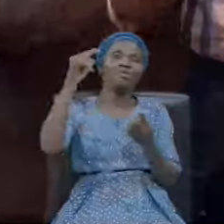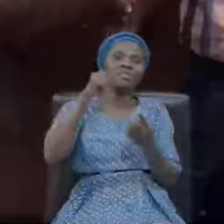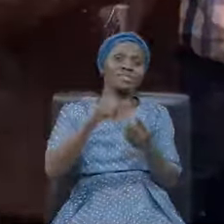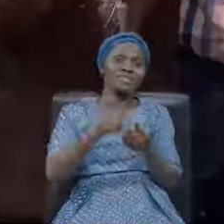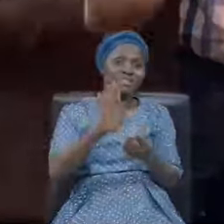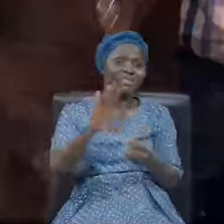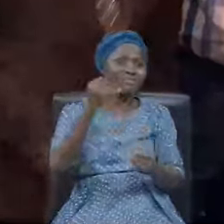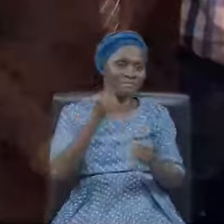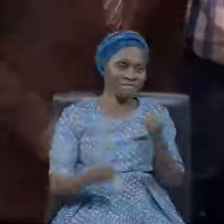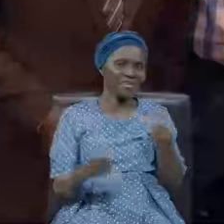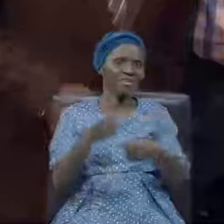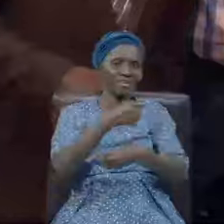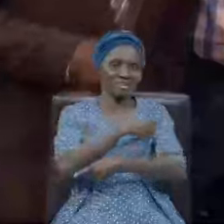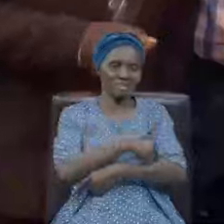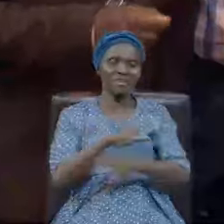jusqu'au dernier jour.